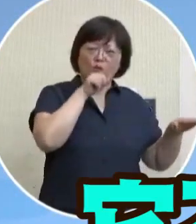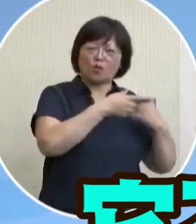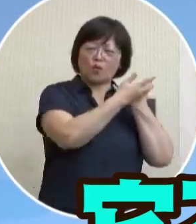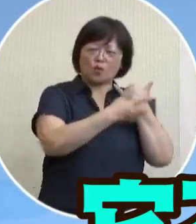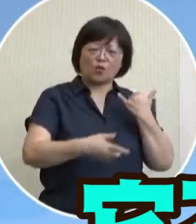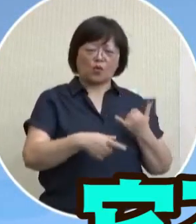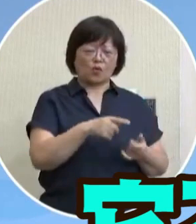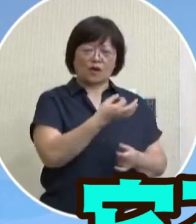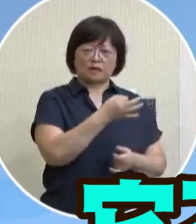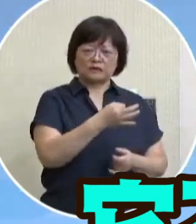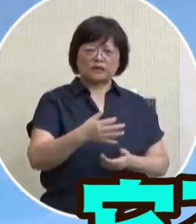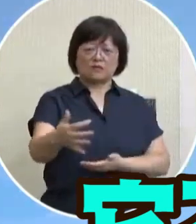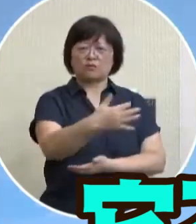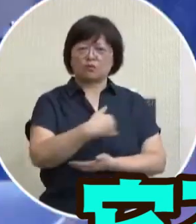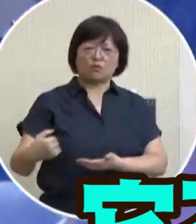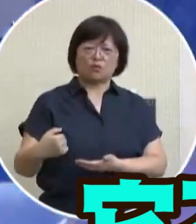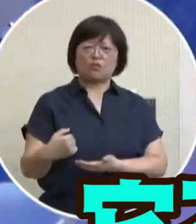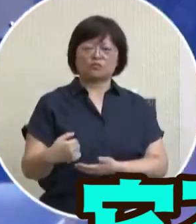他是没收，不是针对我一个人，